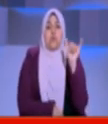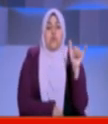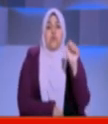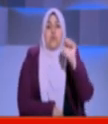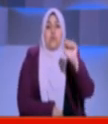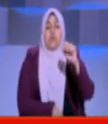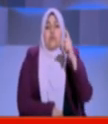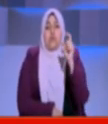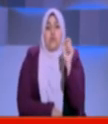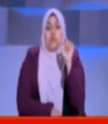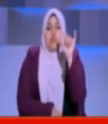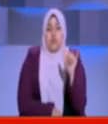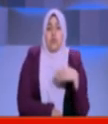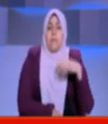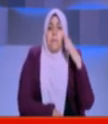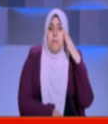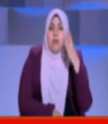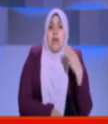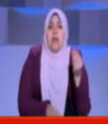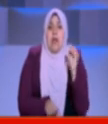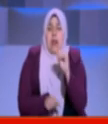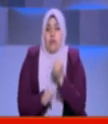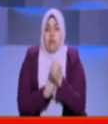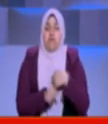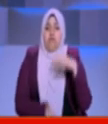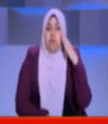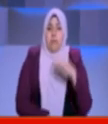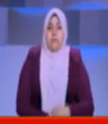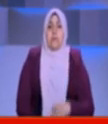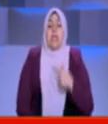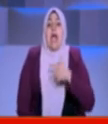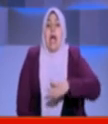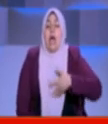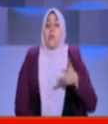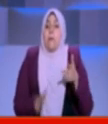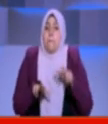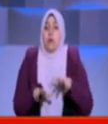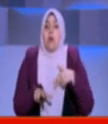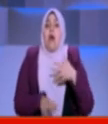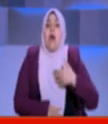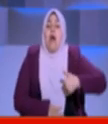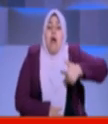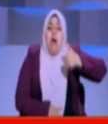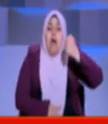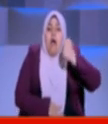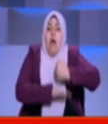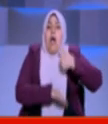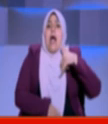نتمنى له كل الموفقية في هذا المسعى. لكنني أريد أيضا أن أقف على حقيقة